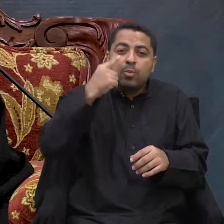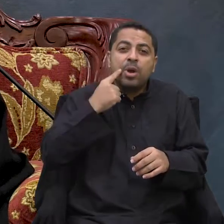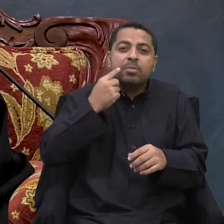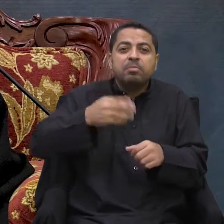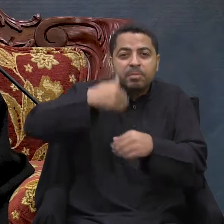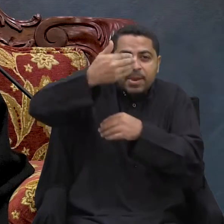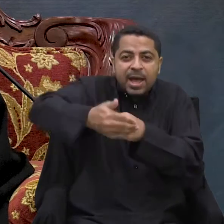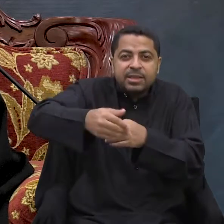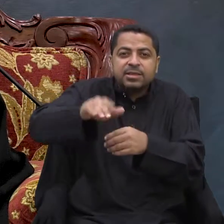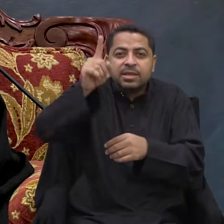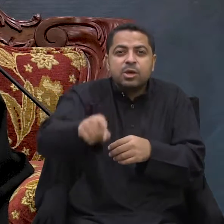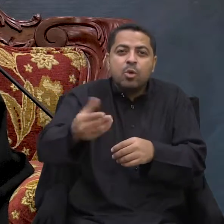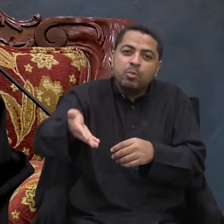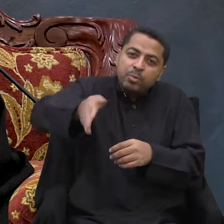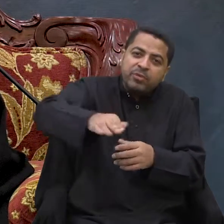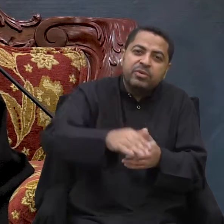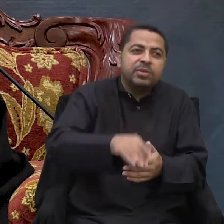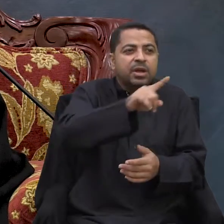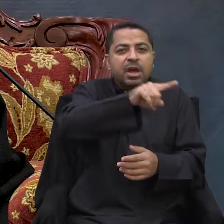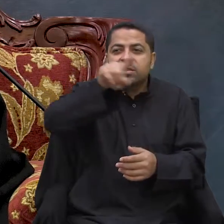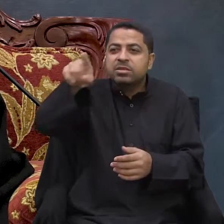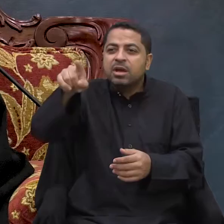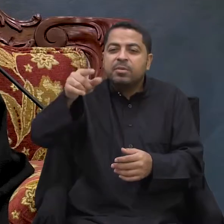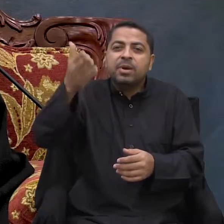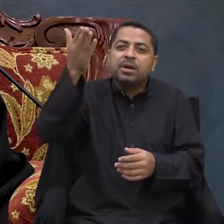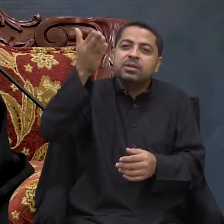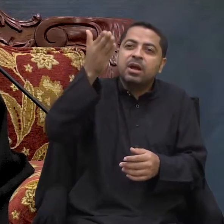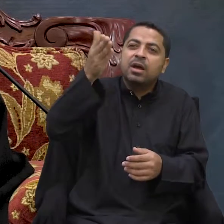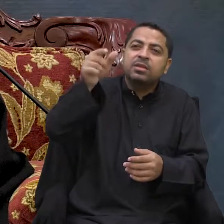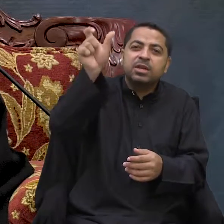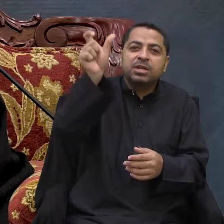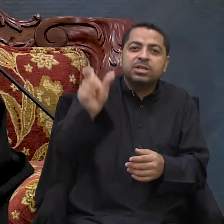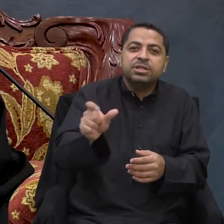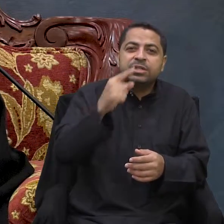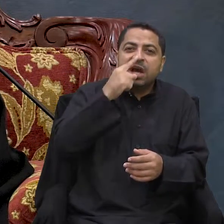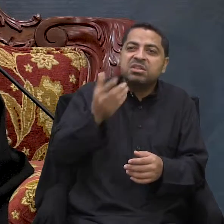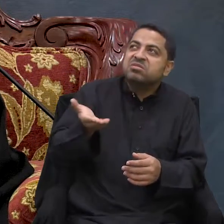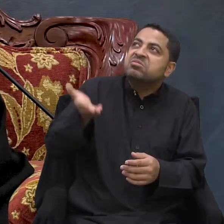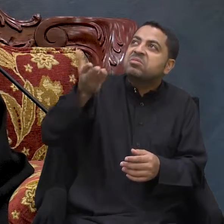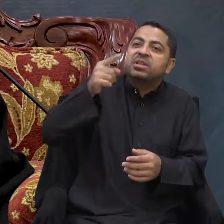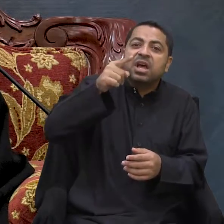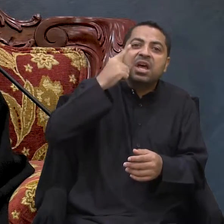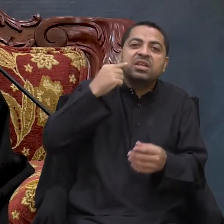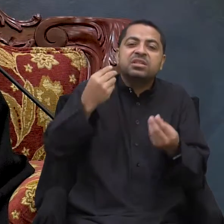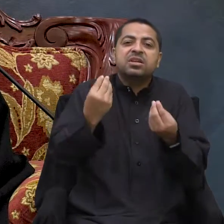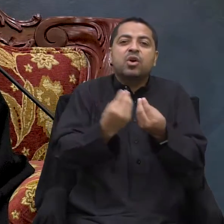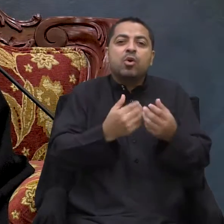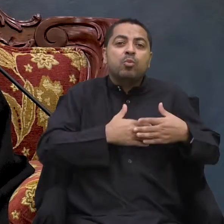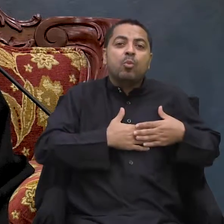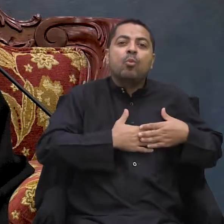فالمغرور من غرته، والشقي من فتنته، وأراكم